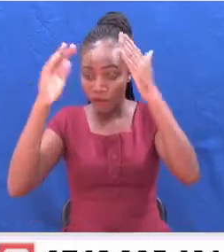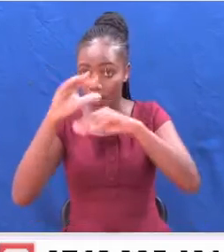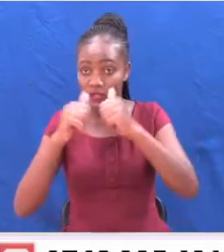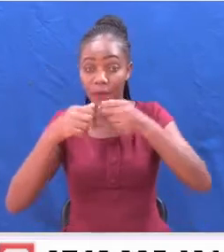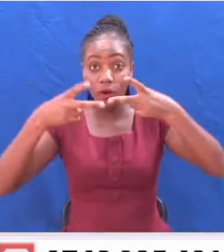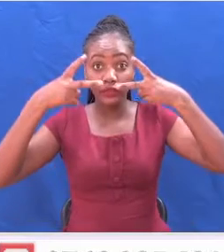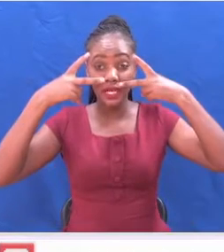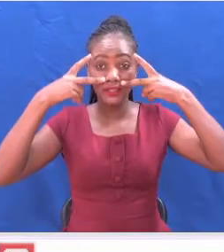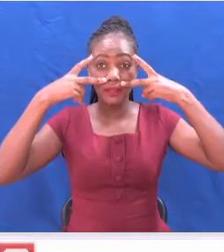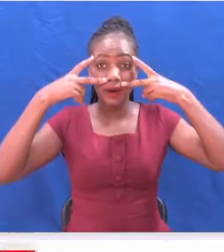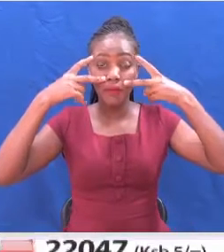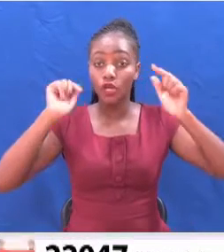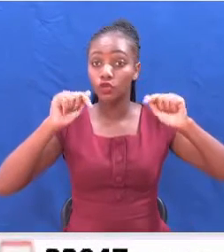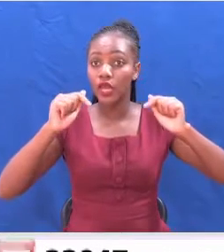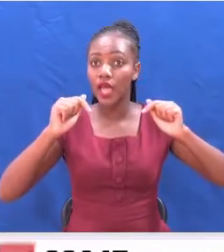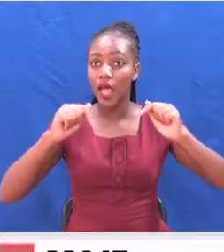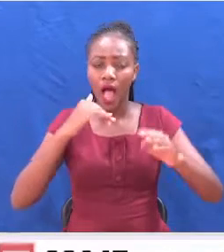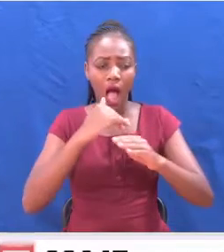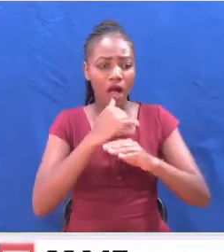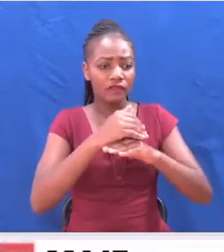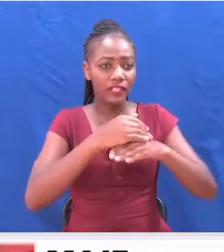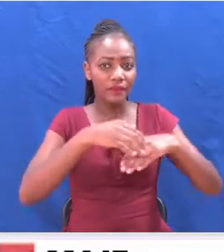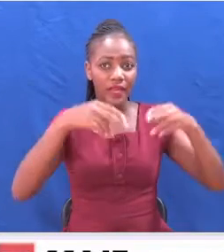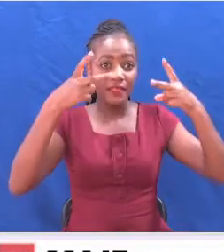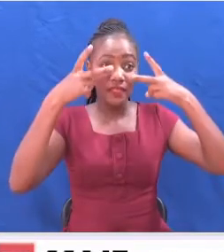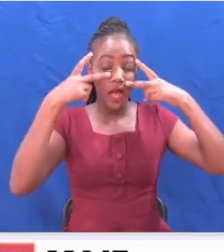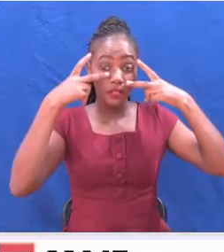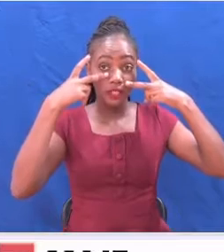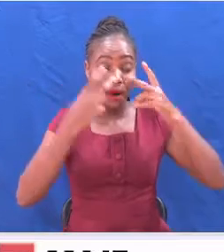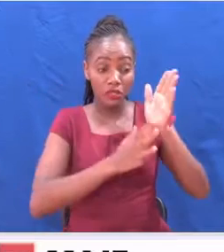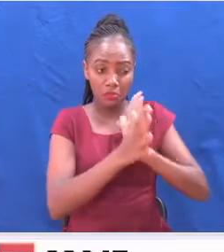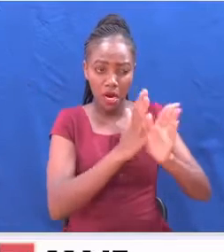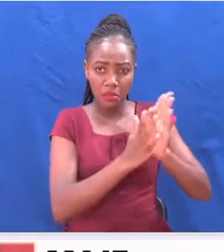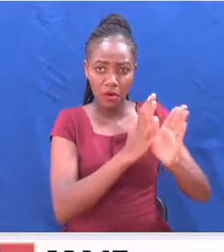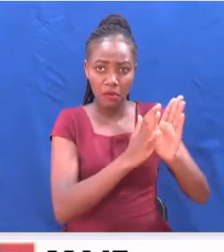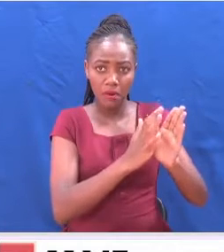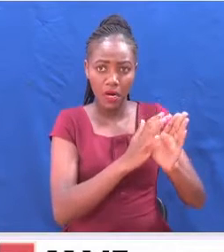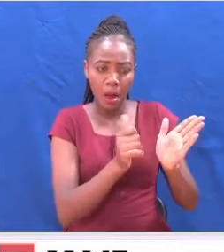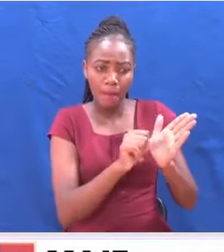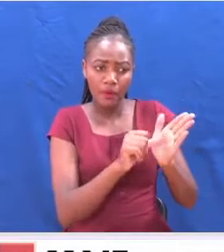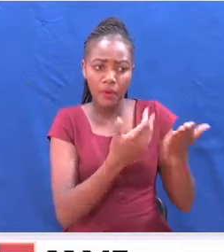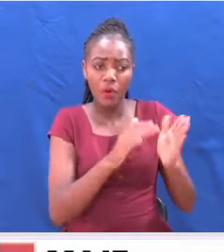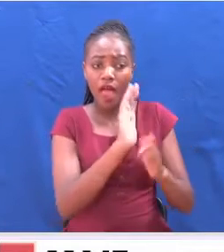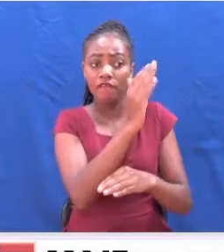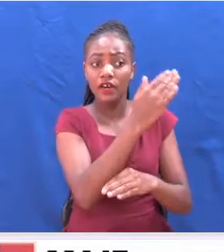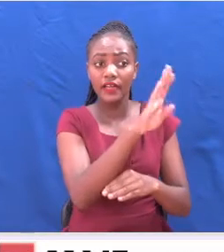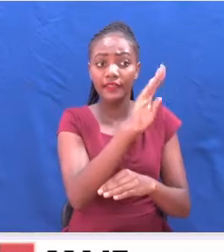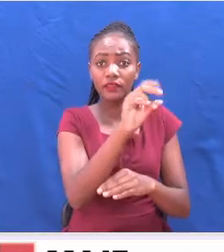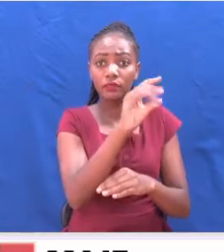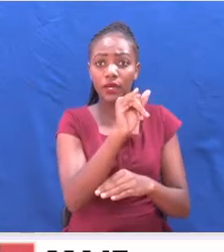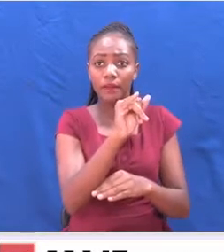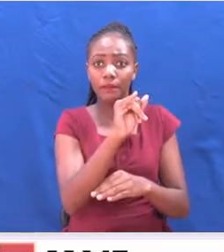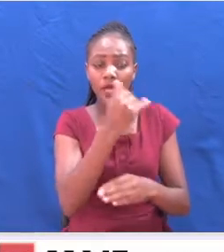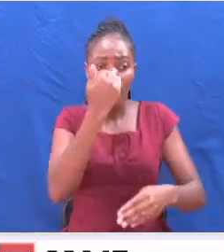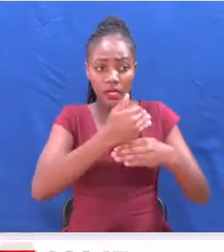wa kundi la kigaidi la Al-Shabaab baada ya kushambulia maficho ya wanamgambo hao yaliyo katika msitu wa Boni katika eneo la Budhei mpakani